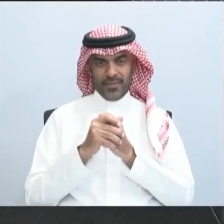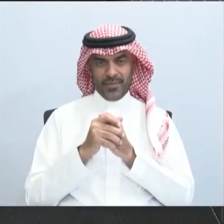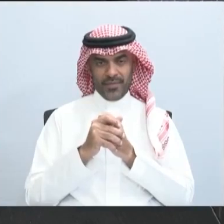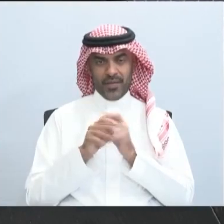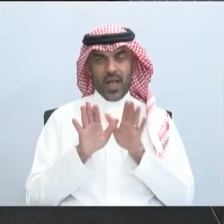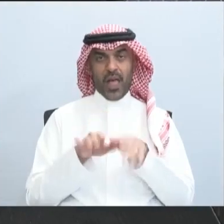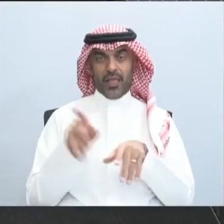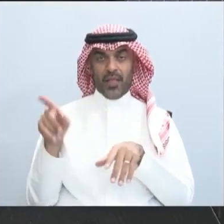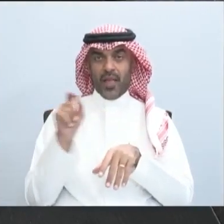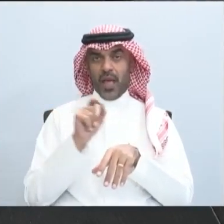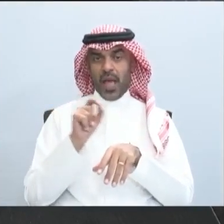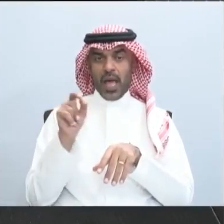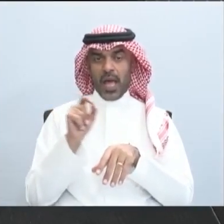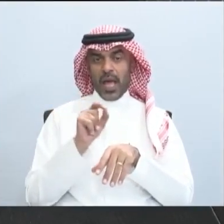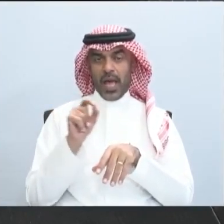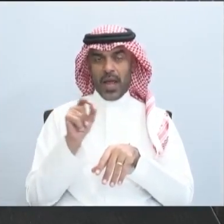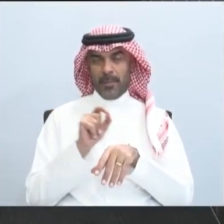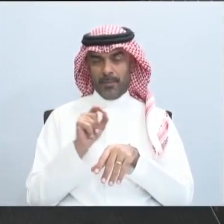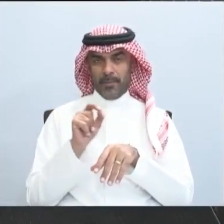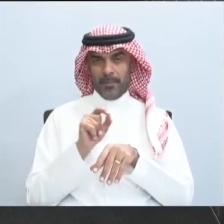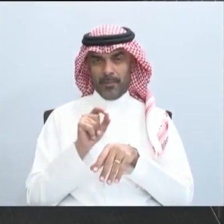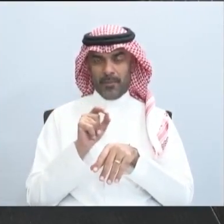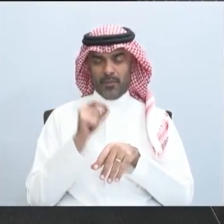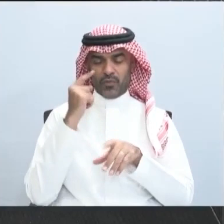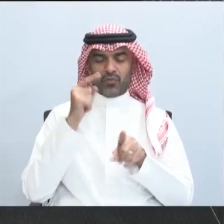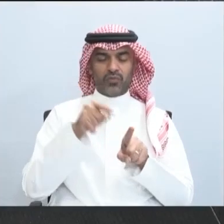ايضا لدينا القلم